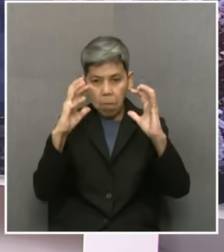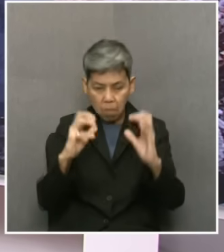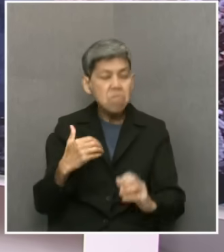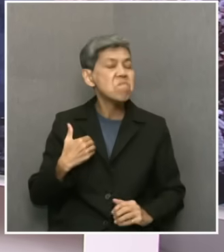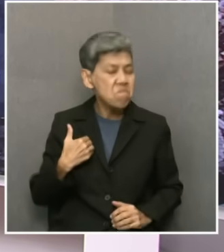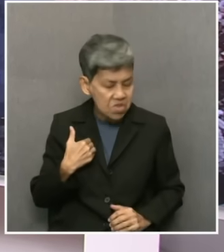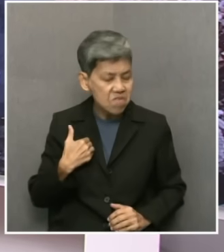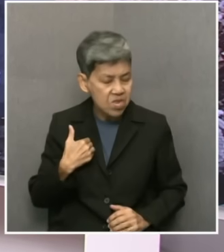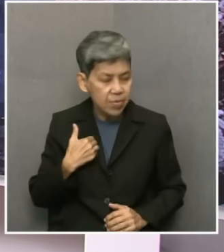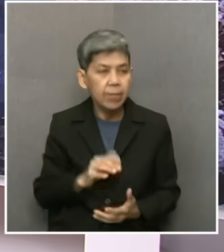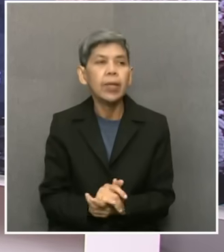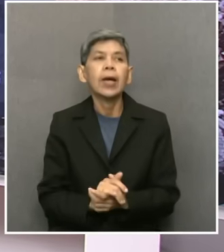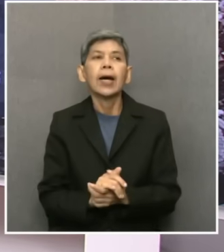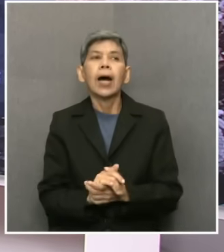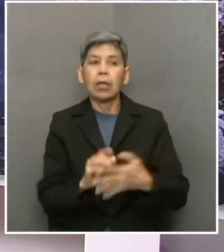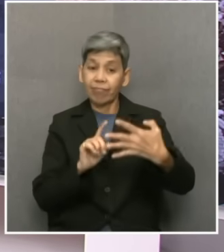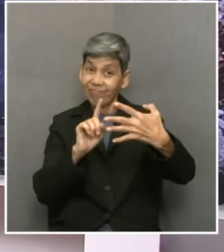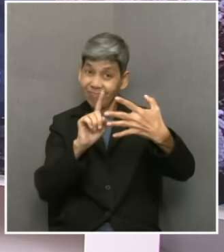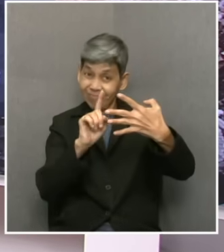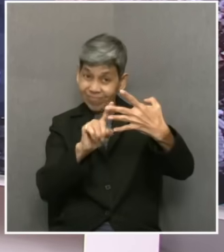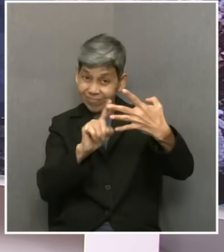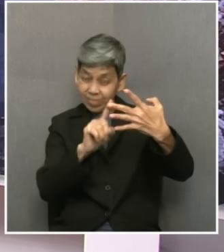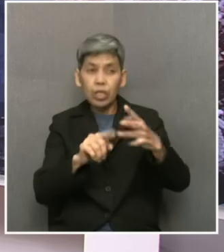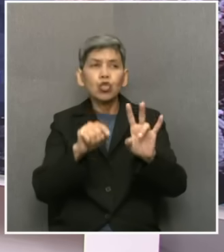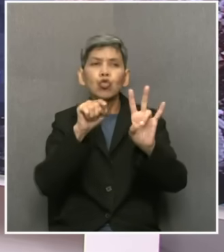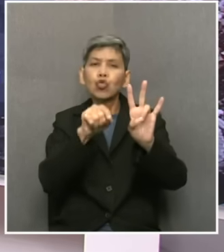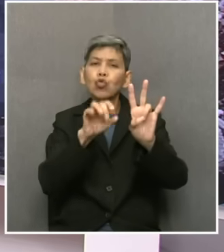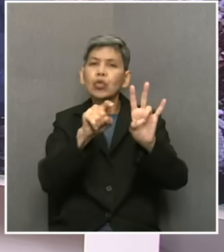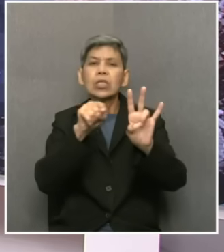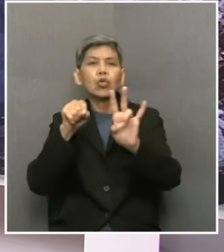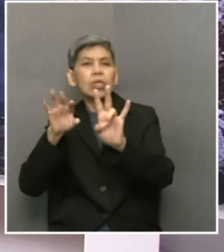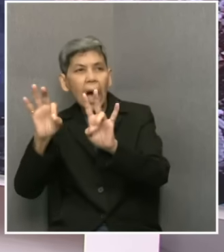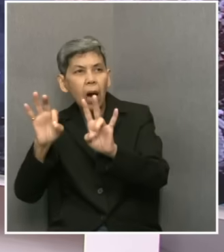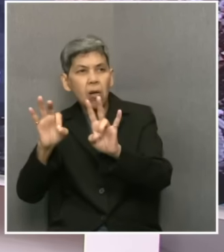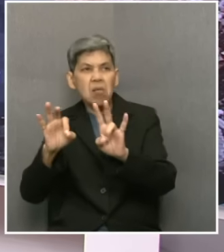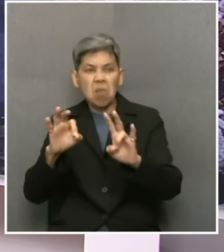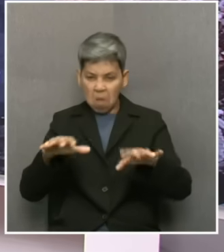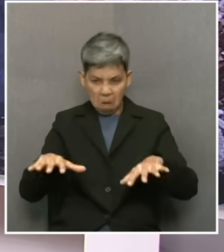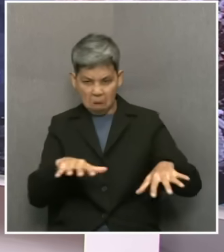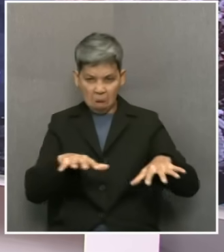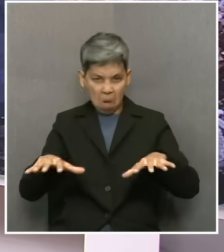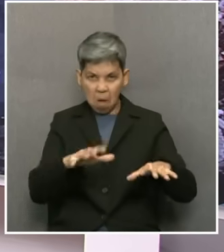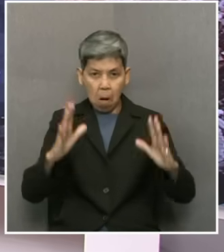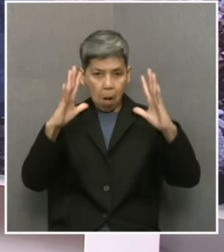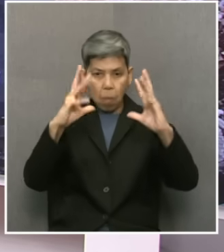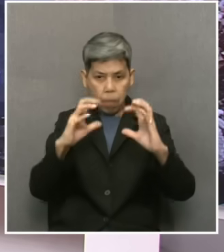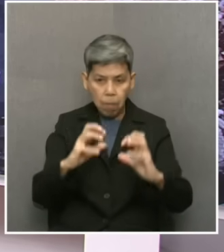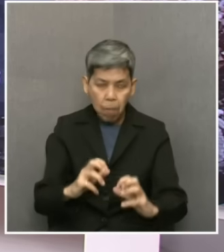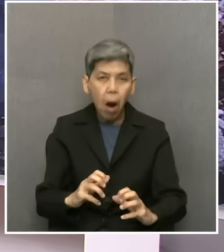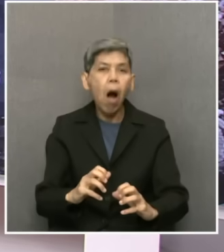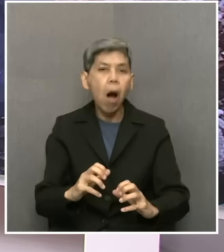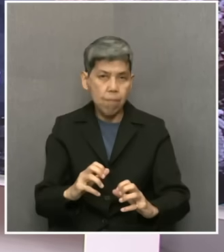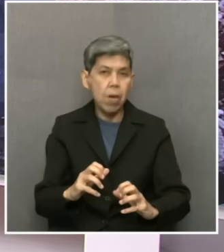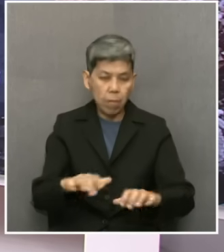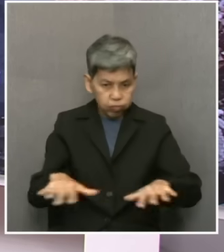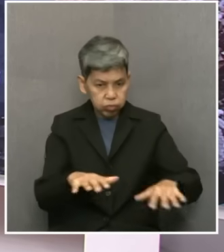ได้ค่ะถัดมาที่ขนาด 7.0 ถึง 7.9 สั่นไหวร้ายแรงสิ่งก่อสร้างเสียหายหนักและอาจจะเกิด